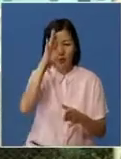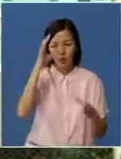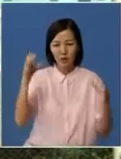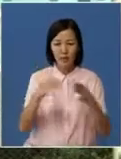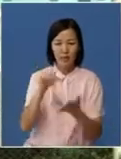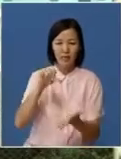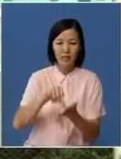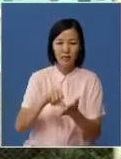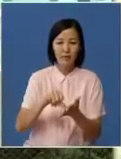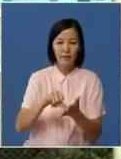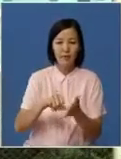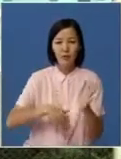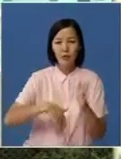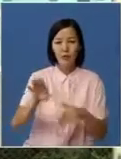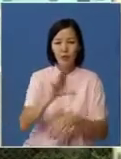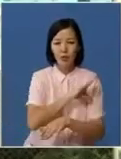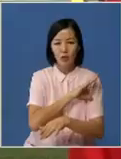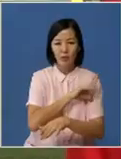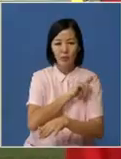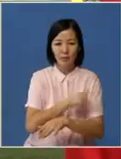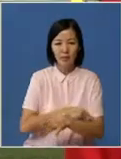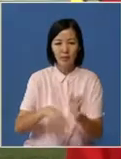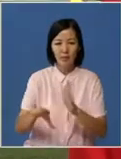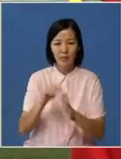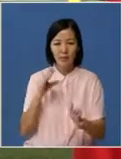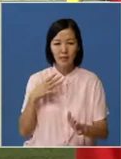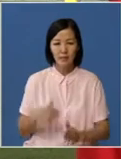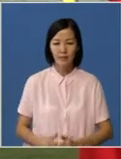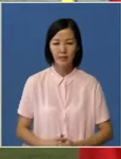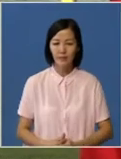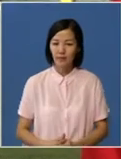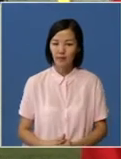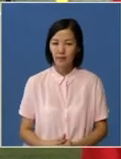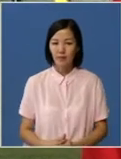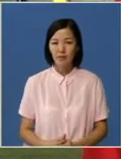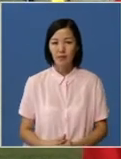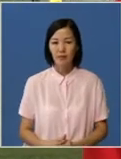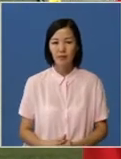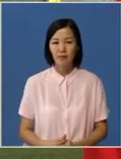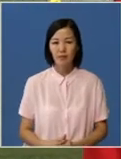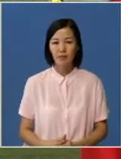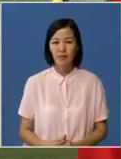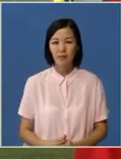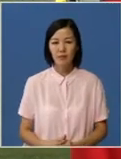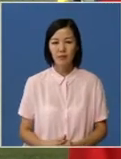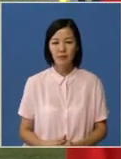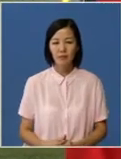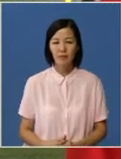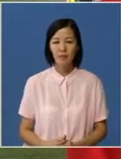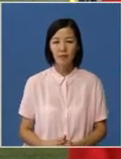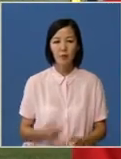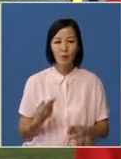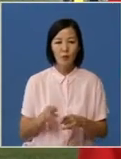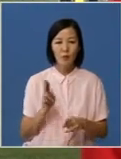Олар өзара күш сынасып үздіктерін анықтады. Талантливые ребята. Мы с ними успели проработать года 3. Олар